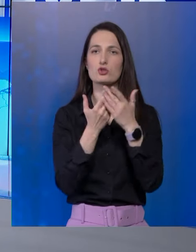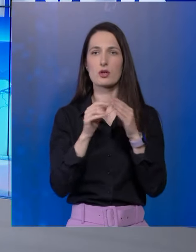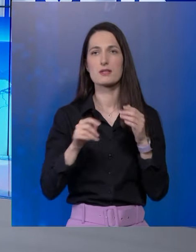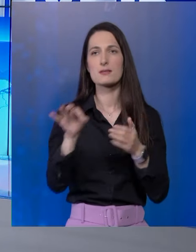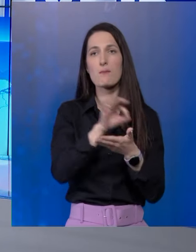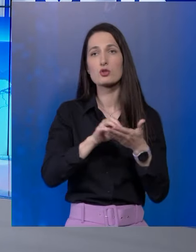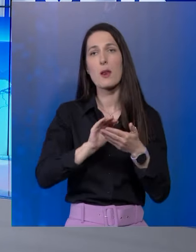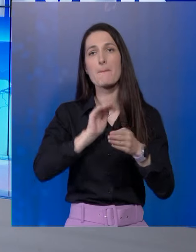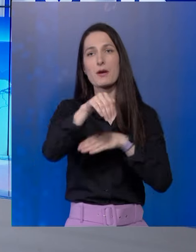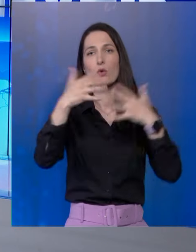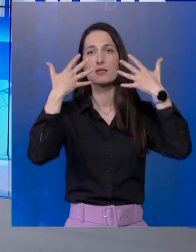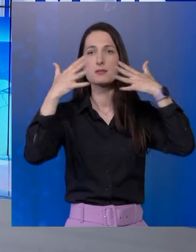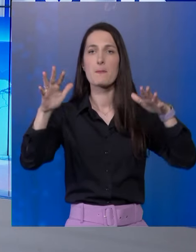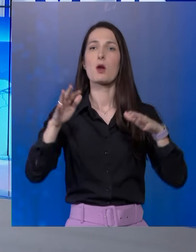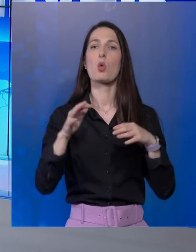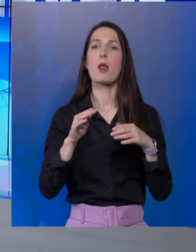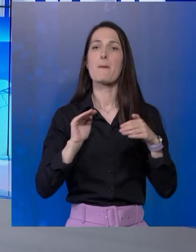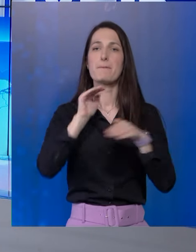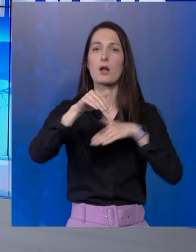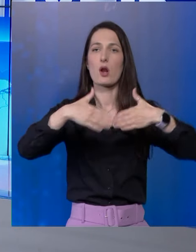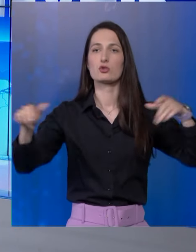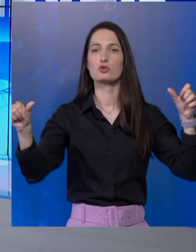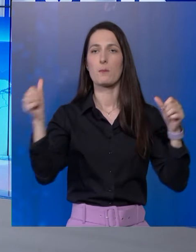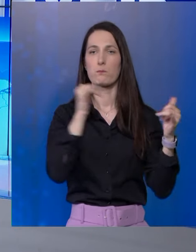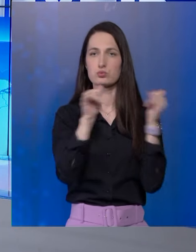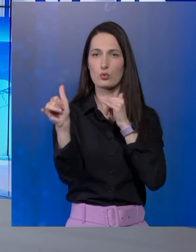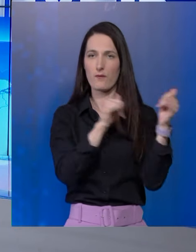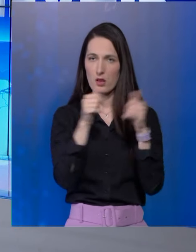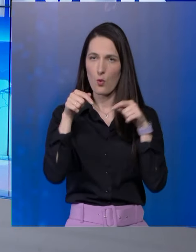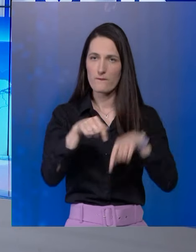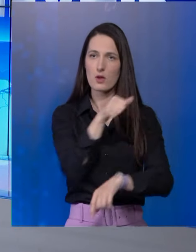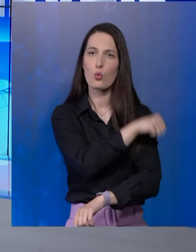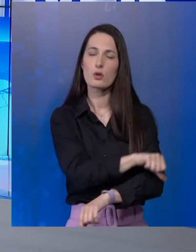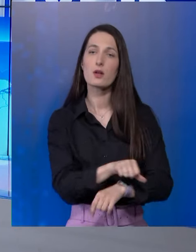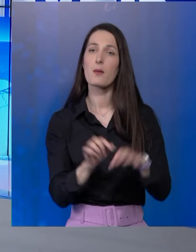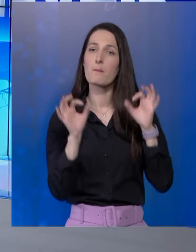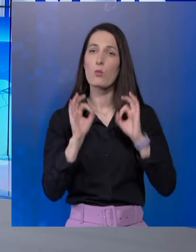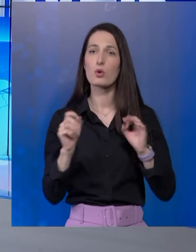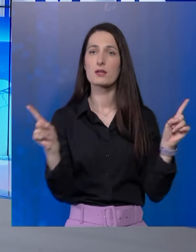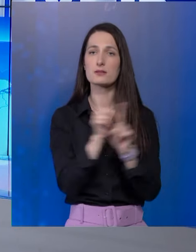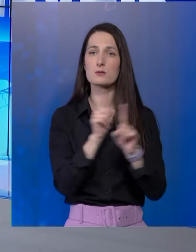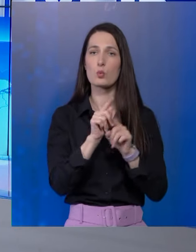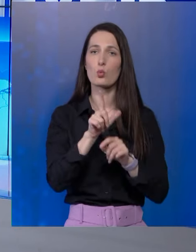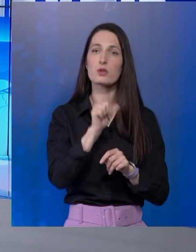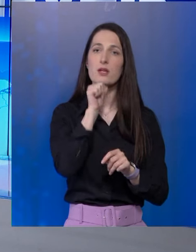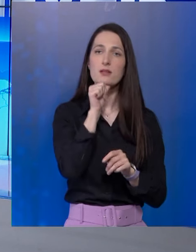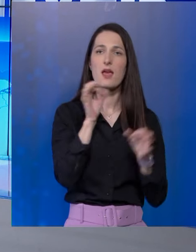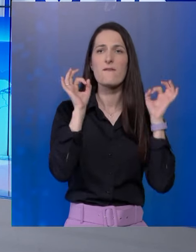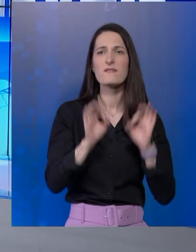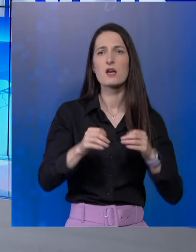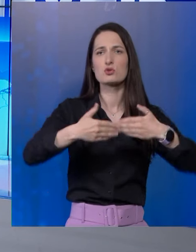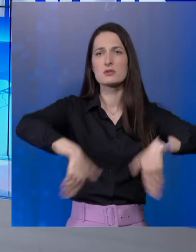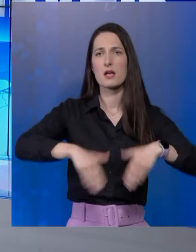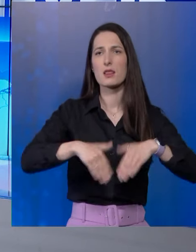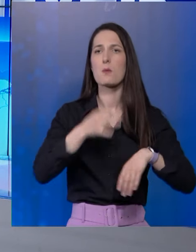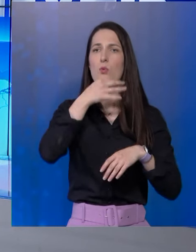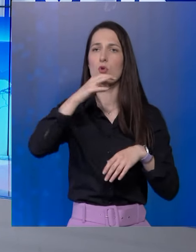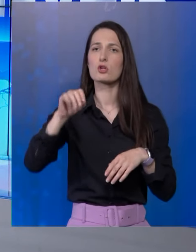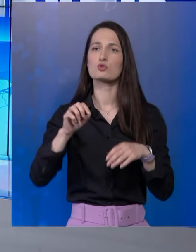zabilježila je preko 10 miliona prekograničnih putovanja ove godine. Pogodan transport luke i efikasno carinjenje poboljšali su